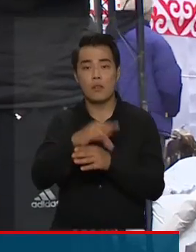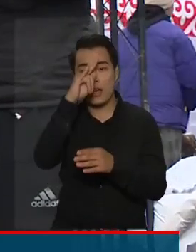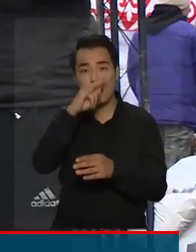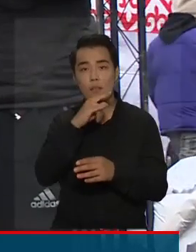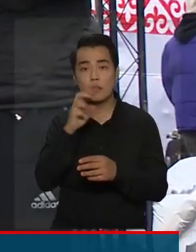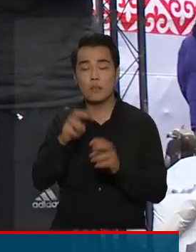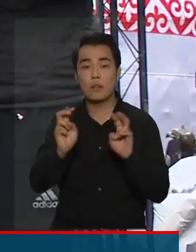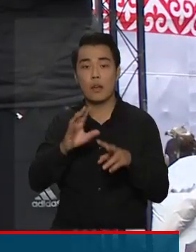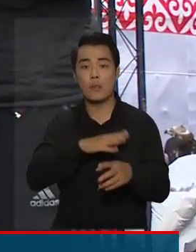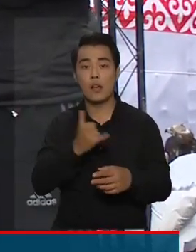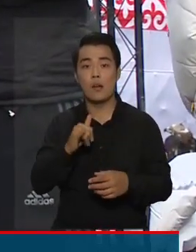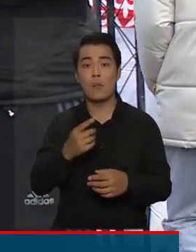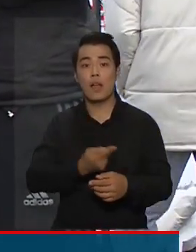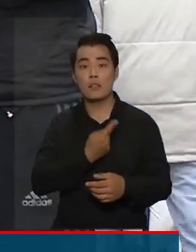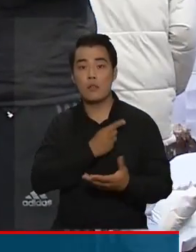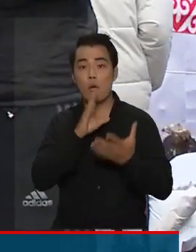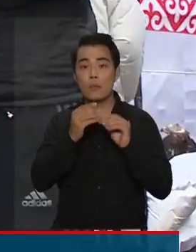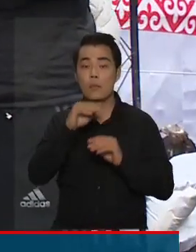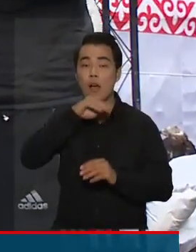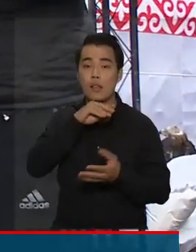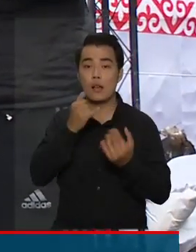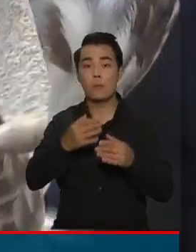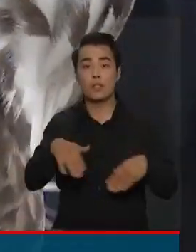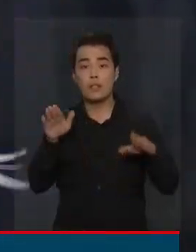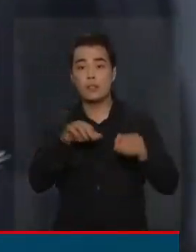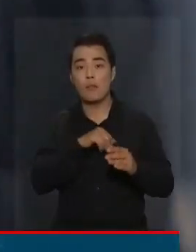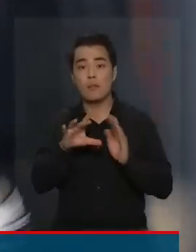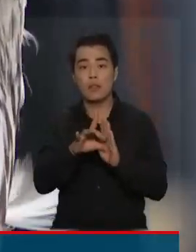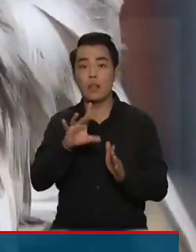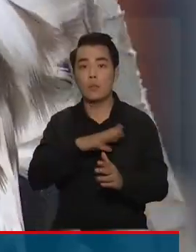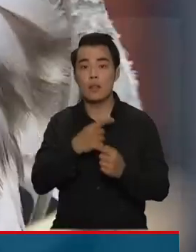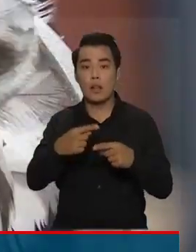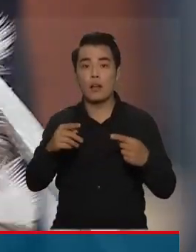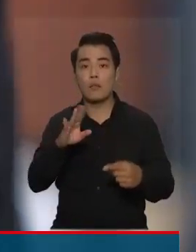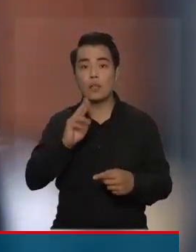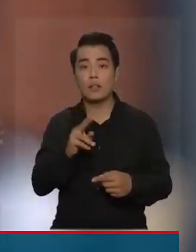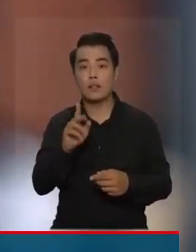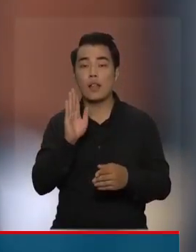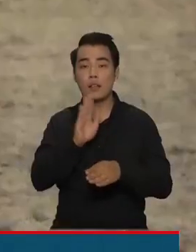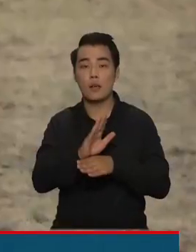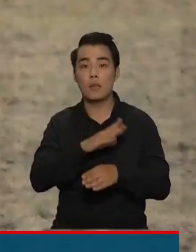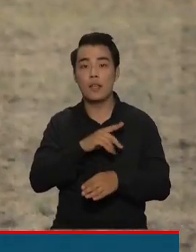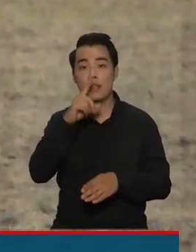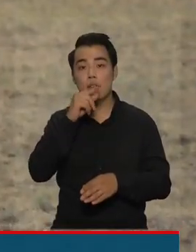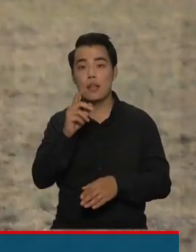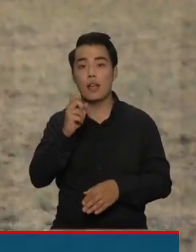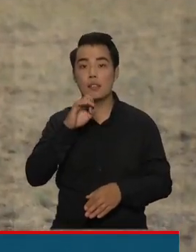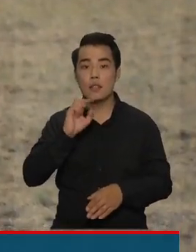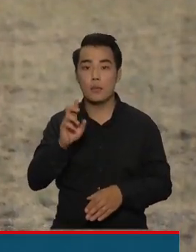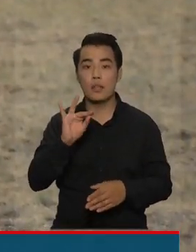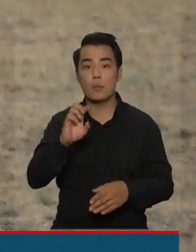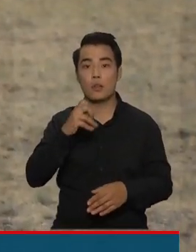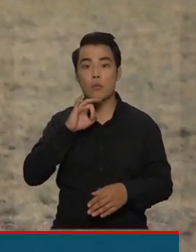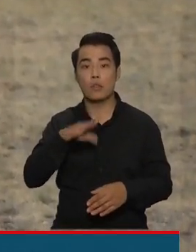Казахстана. Мастерство как беркучи, так и самой птицы определяли по нескольким видам заданий. Ястребам, соколам и